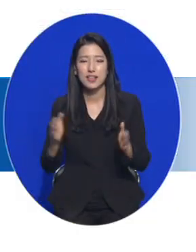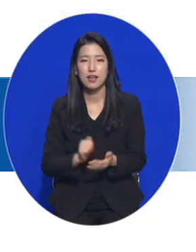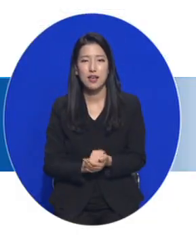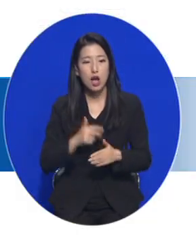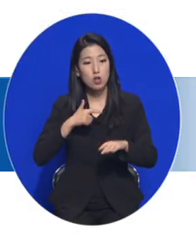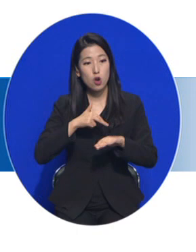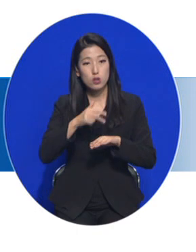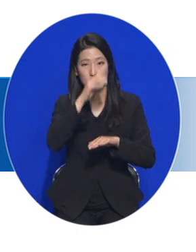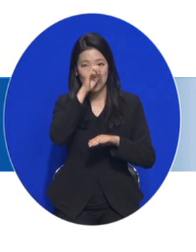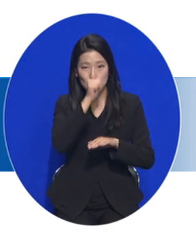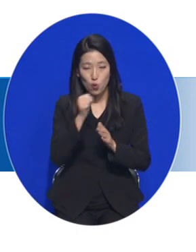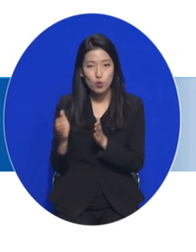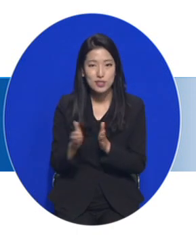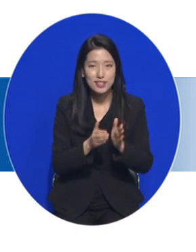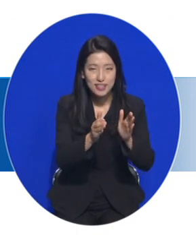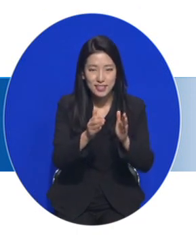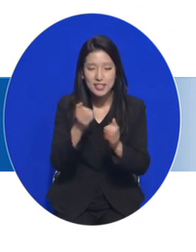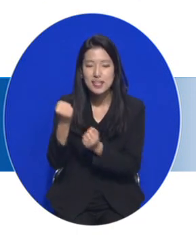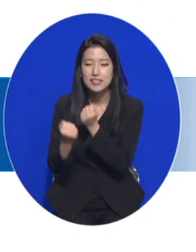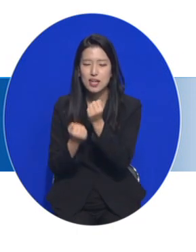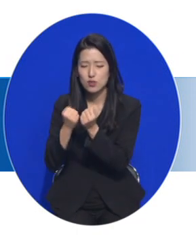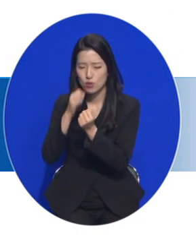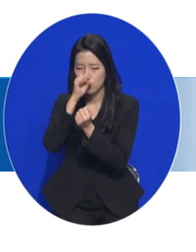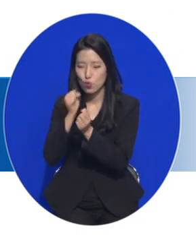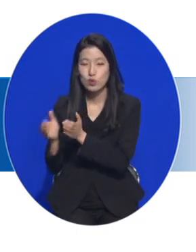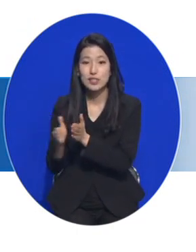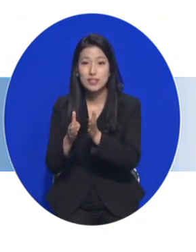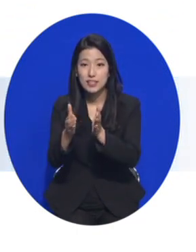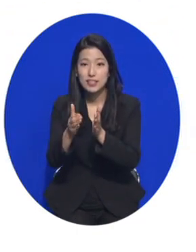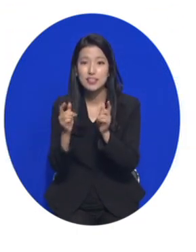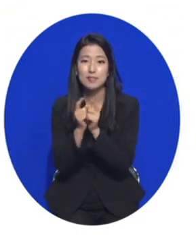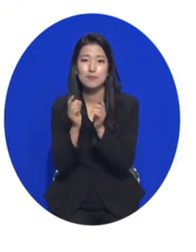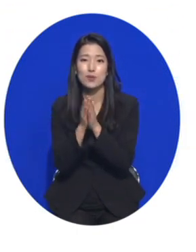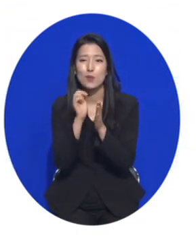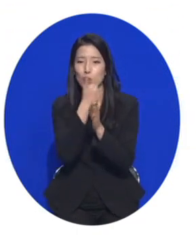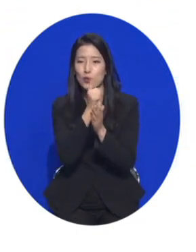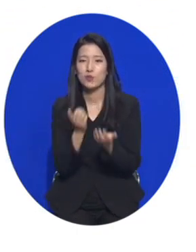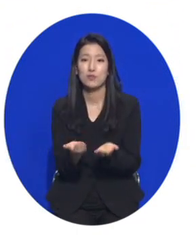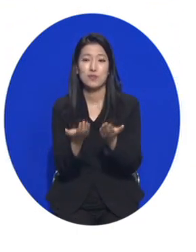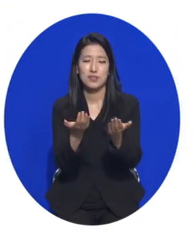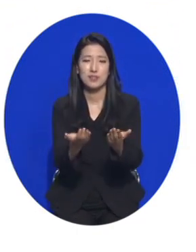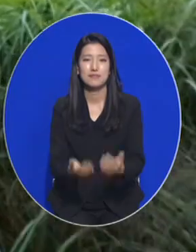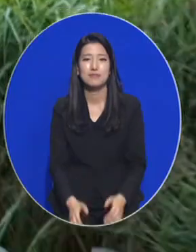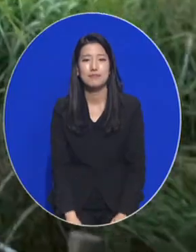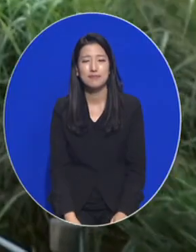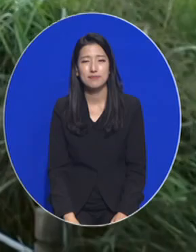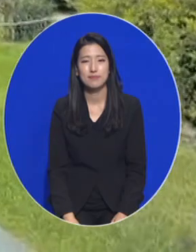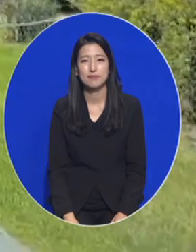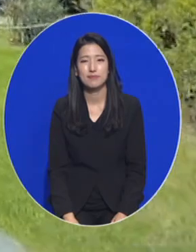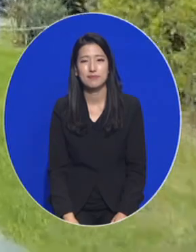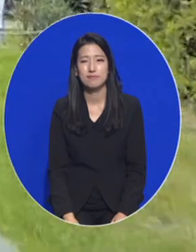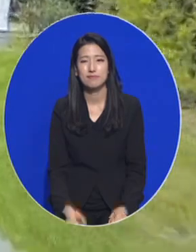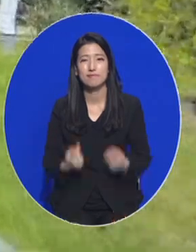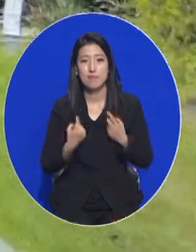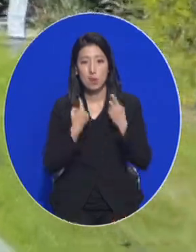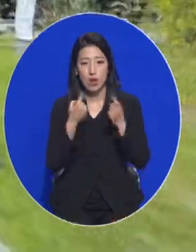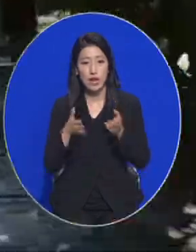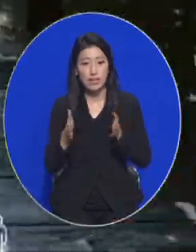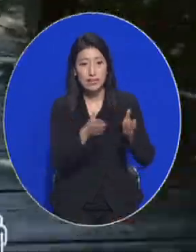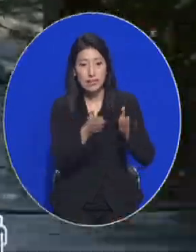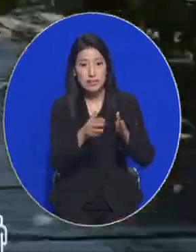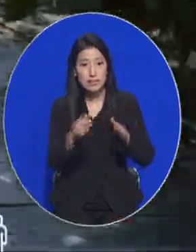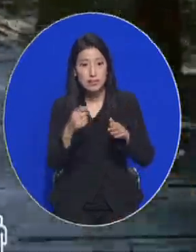자전거 이 인기 1 64 개의 코스를 확인할 수 있습니다 정부는 지자체와 함께 수시로 관광지를 점검할